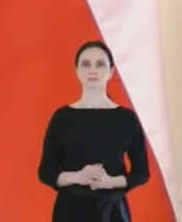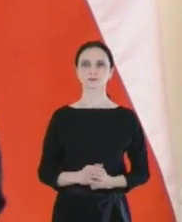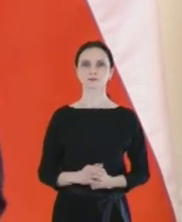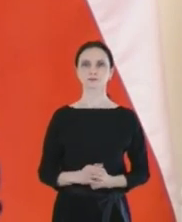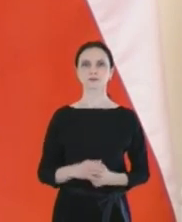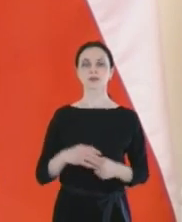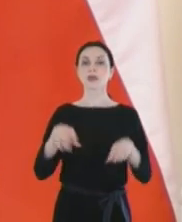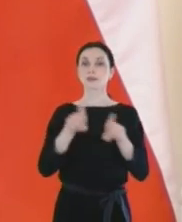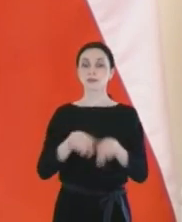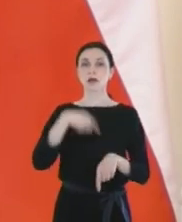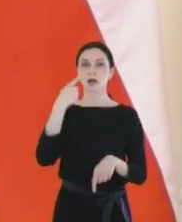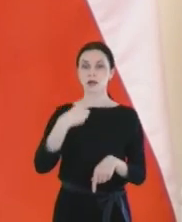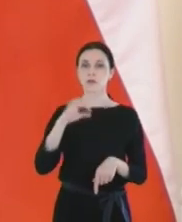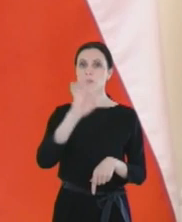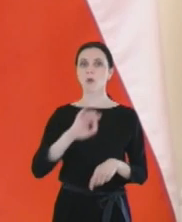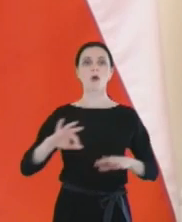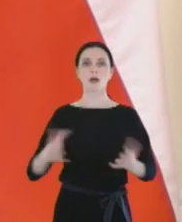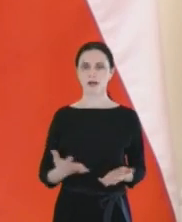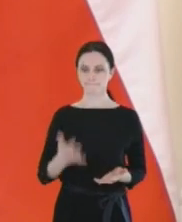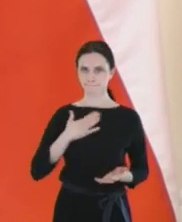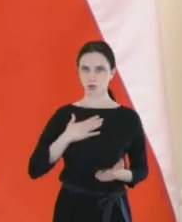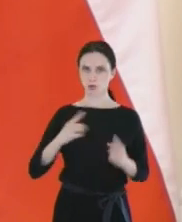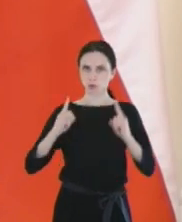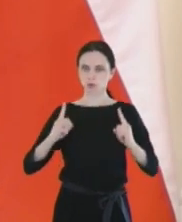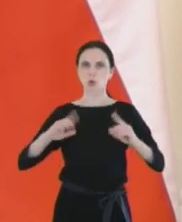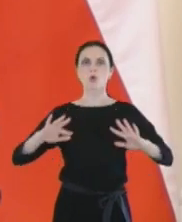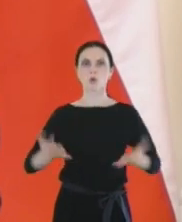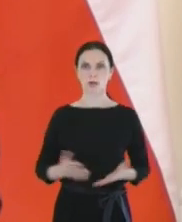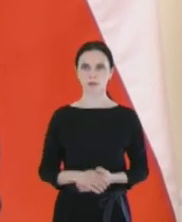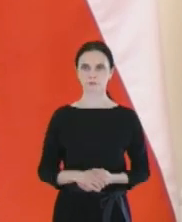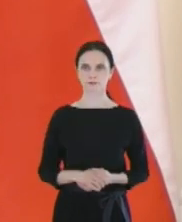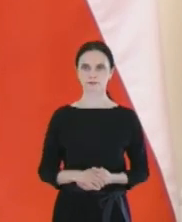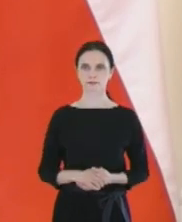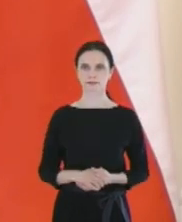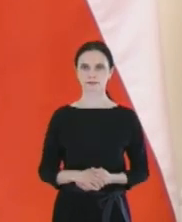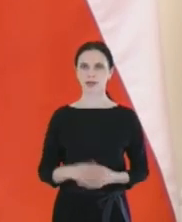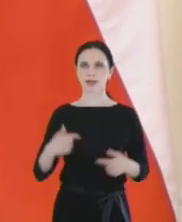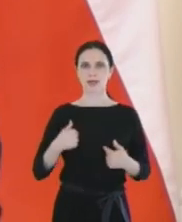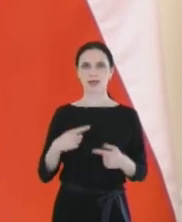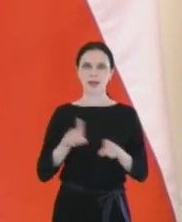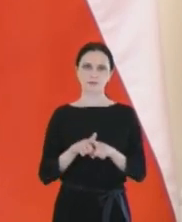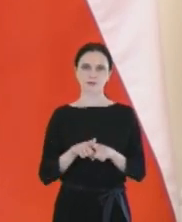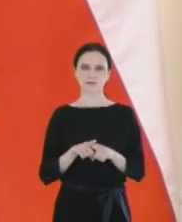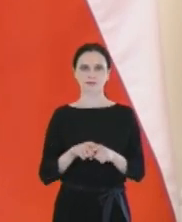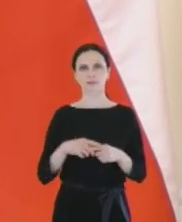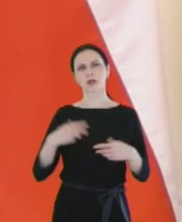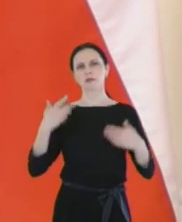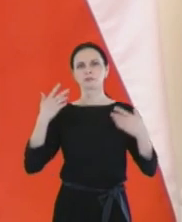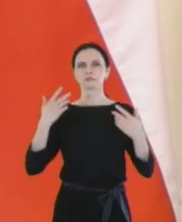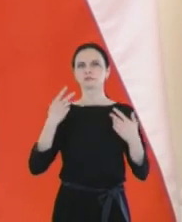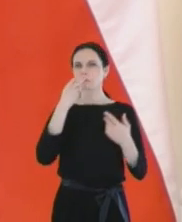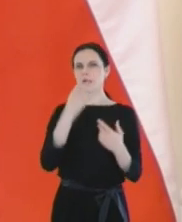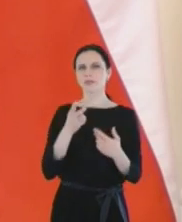galimas pasekmes mūsų bendram saugumui. Negalime būti naivus.